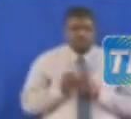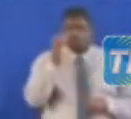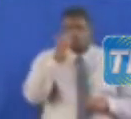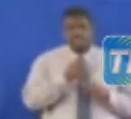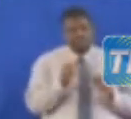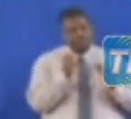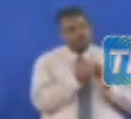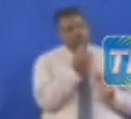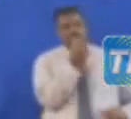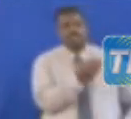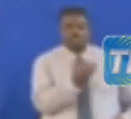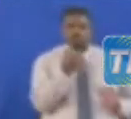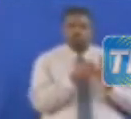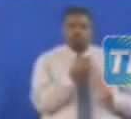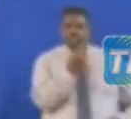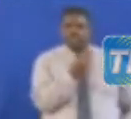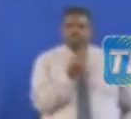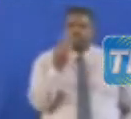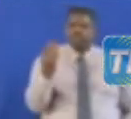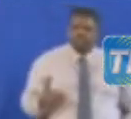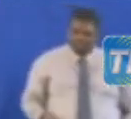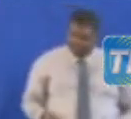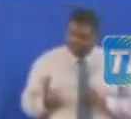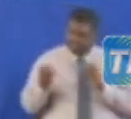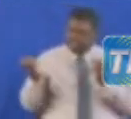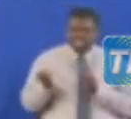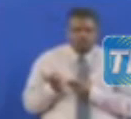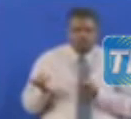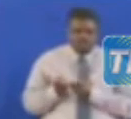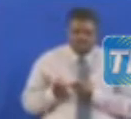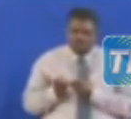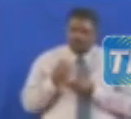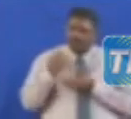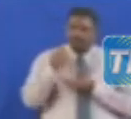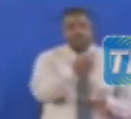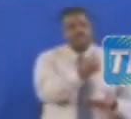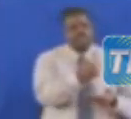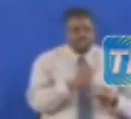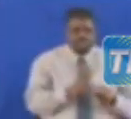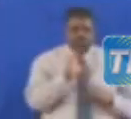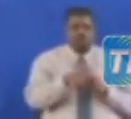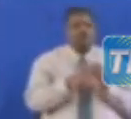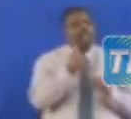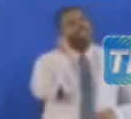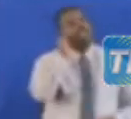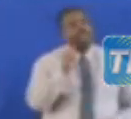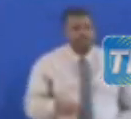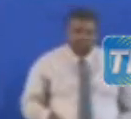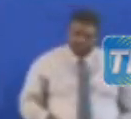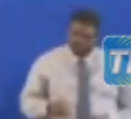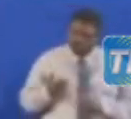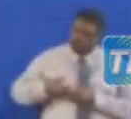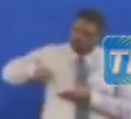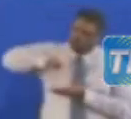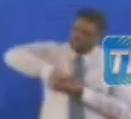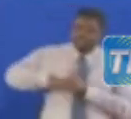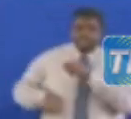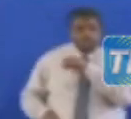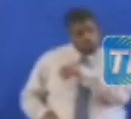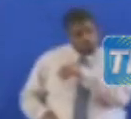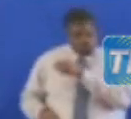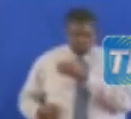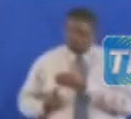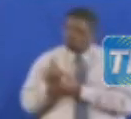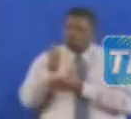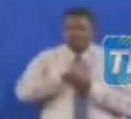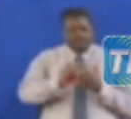na 15.34% ikilinganishwa na bajeti ya mwaka jana. Ongezeko hili linatokana